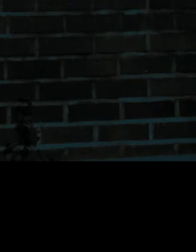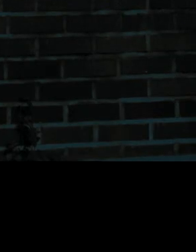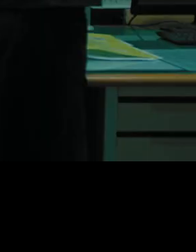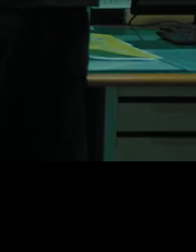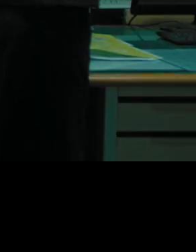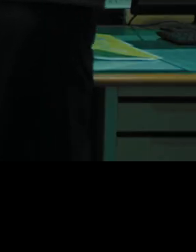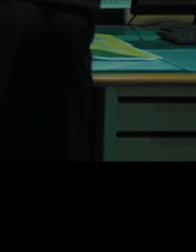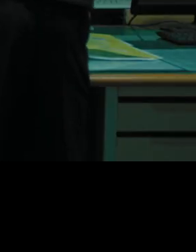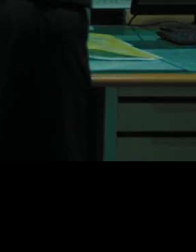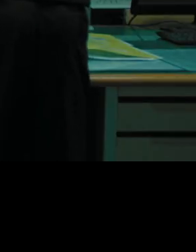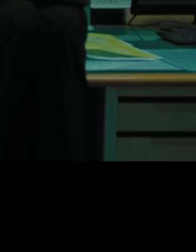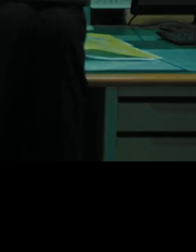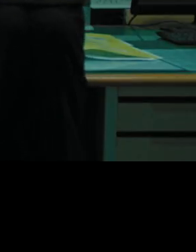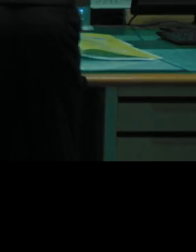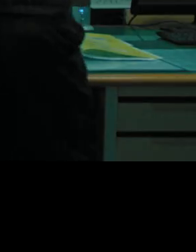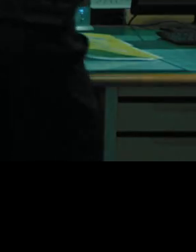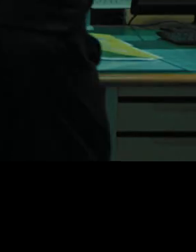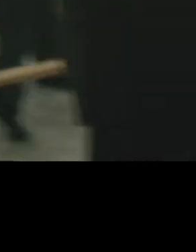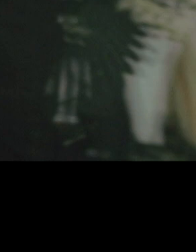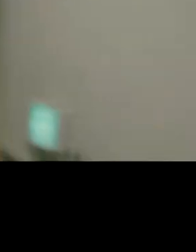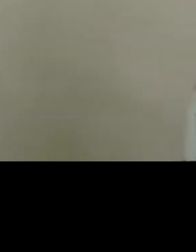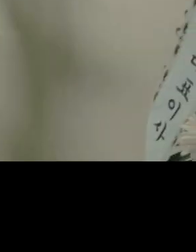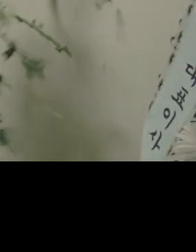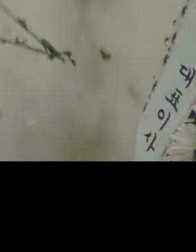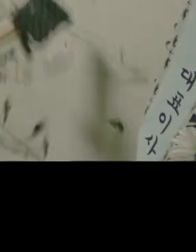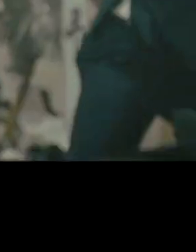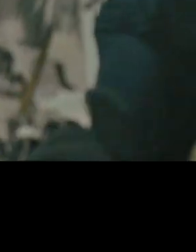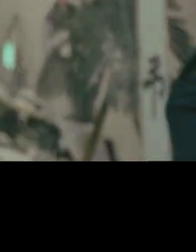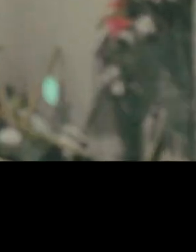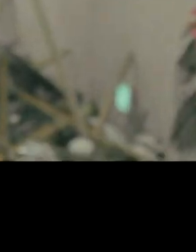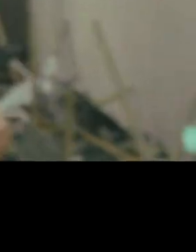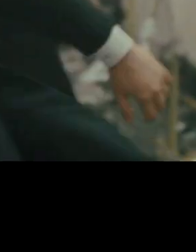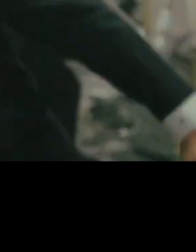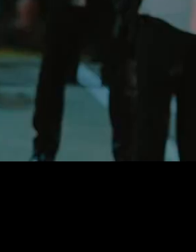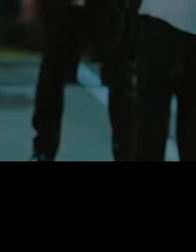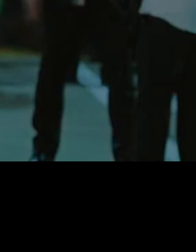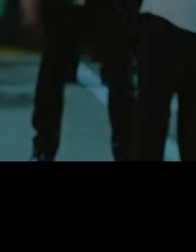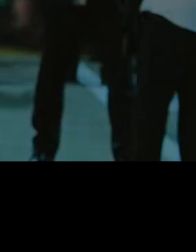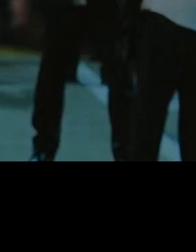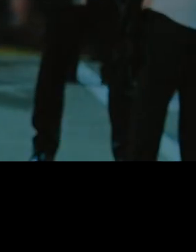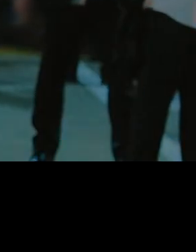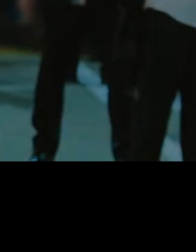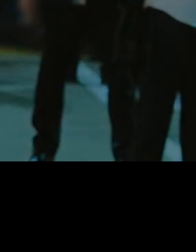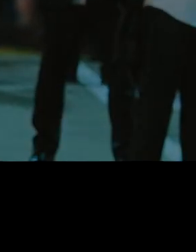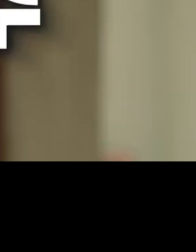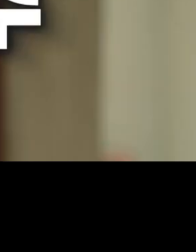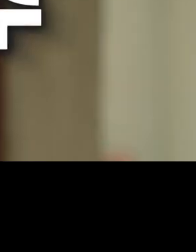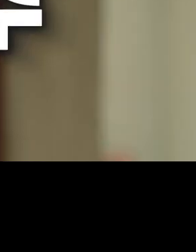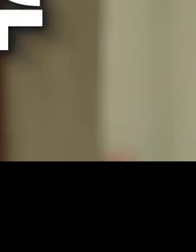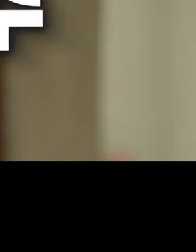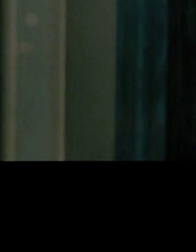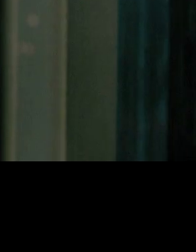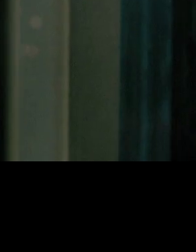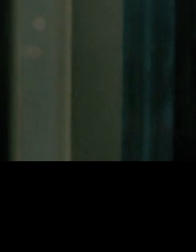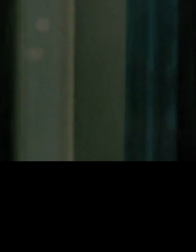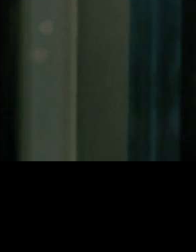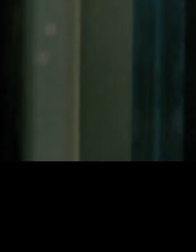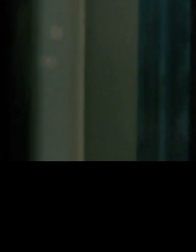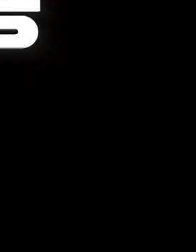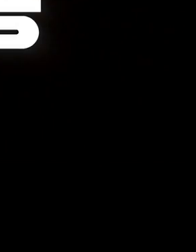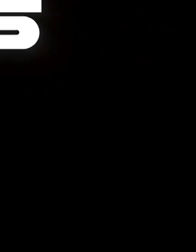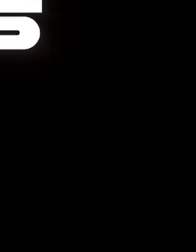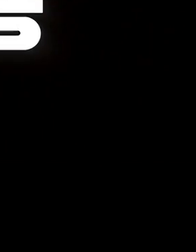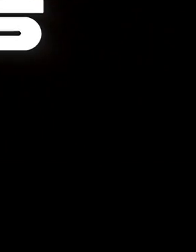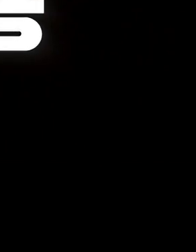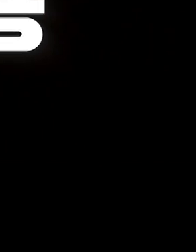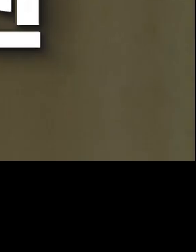내가 부탁했어 안 했어. 제발 좀 며칠만 가만히 있으라고. 다시 들어가 구두소. 과연 수습불가 사건에